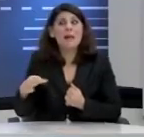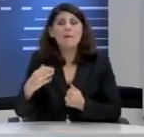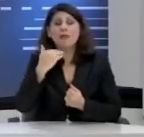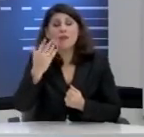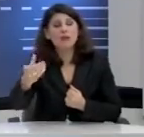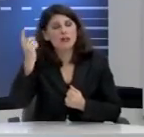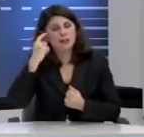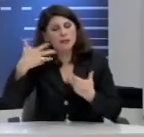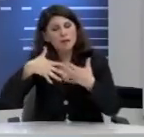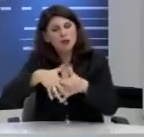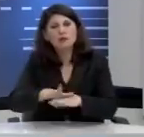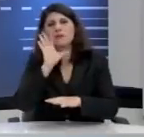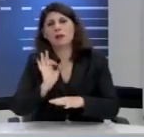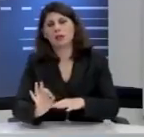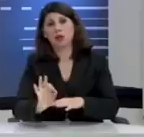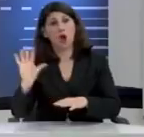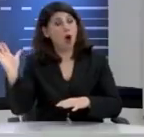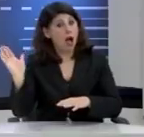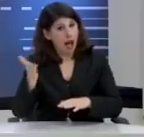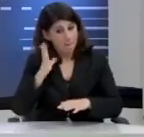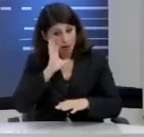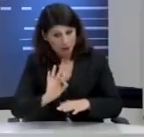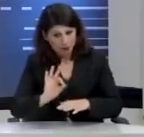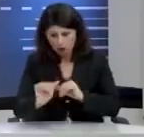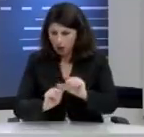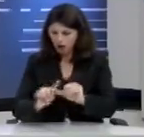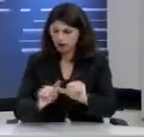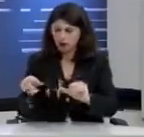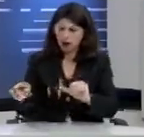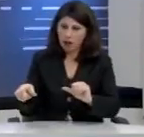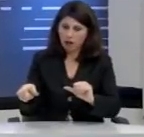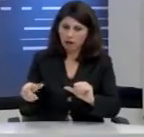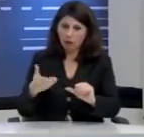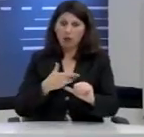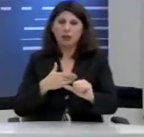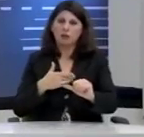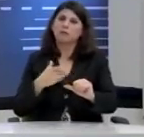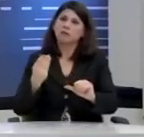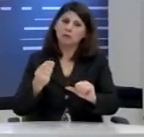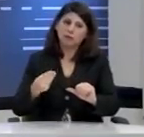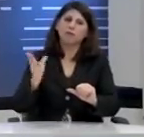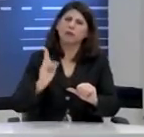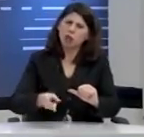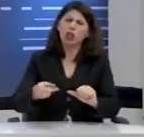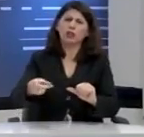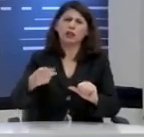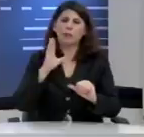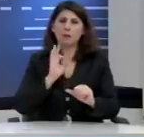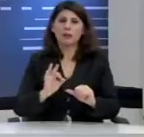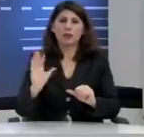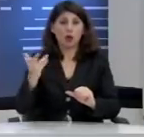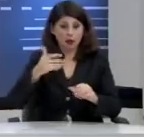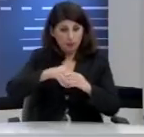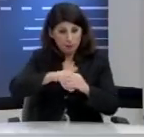Αδυνατείτε να προσαρμοστείτε στην πραγματικότητα. Όταν η πραγματικότητα αλλάζει, τόσο το χειρότερο για την πραγματικότητα. Το ίδιο κάνατε όταν βγήκαμε τα